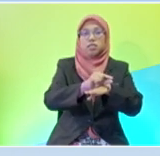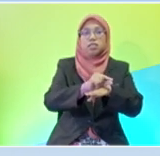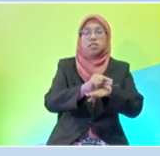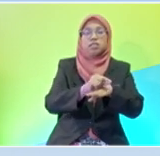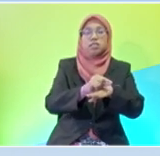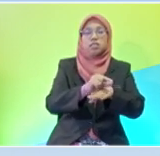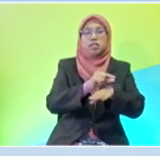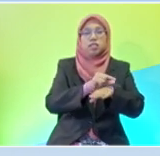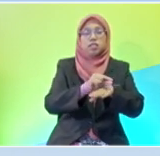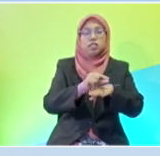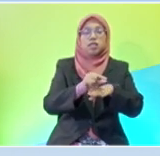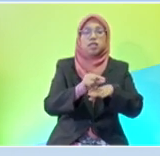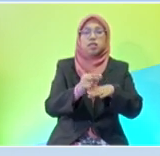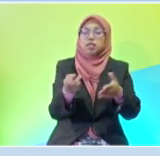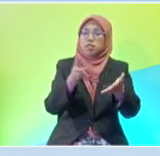ekonomi